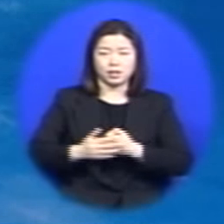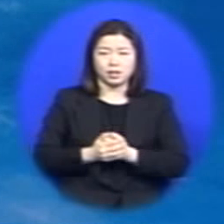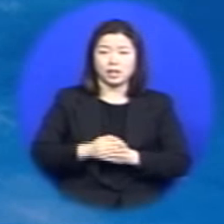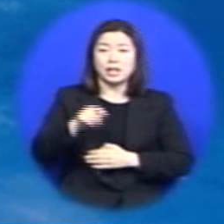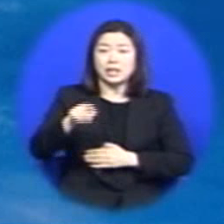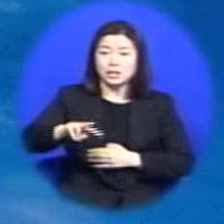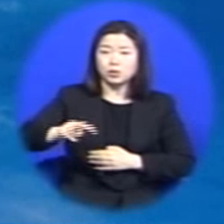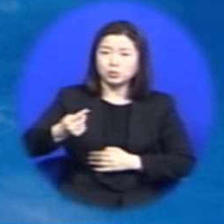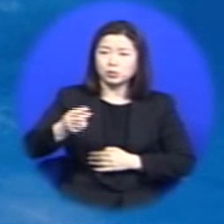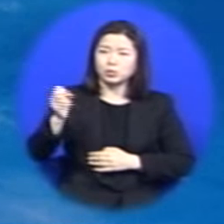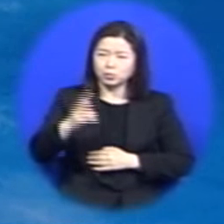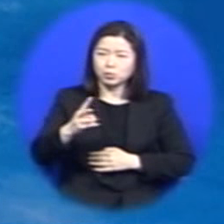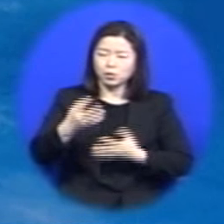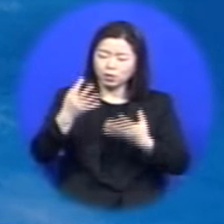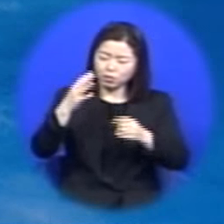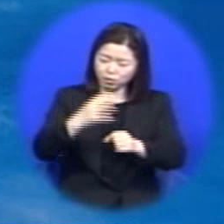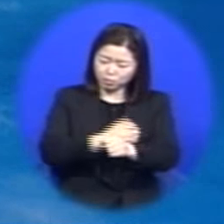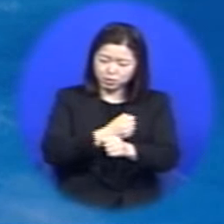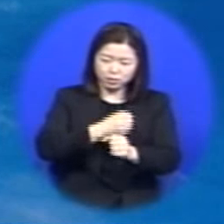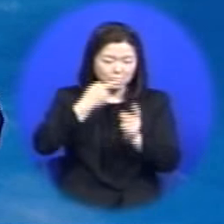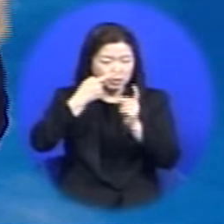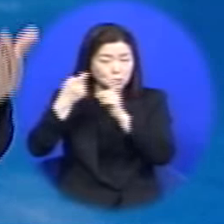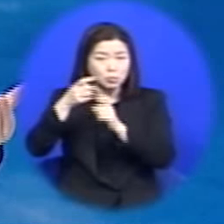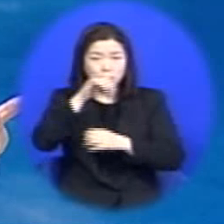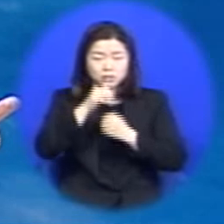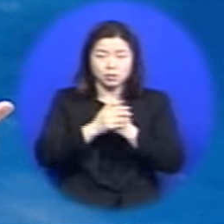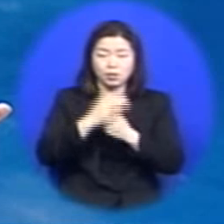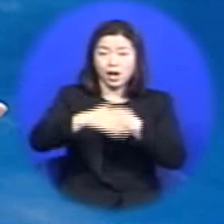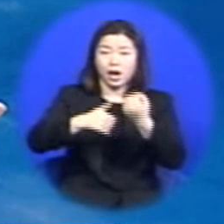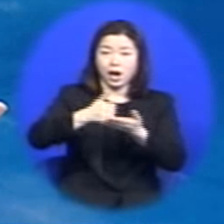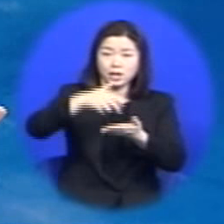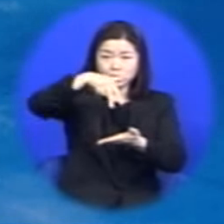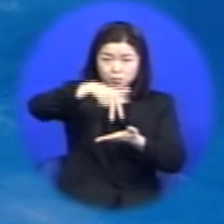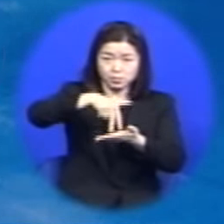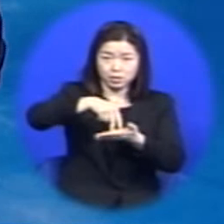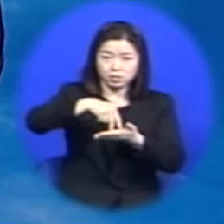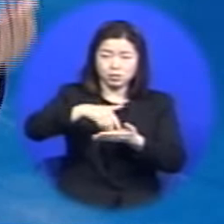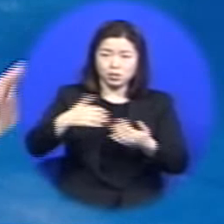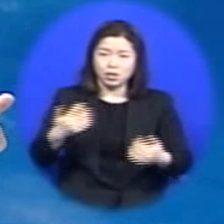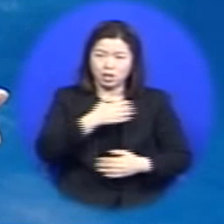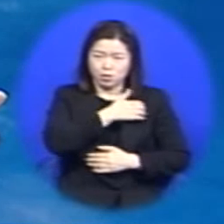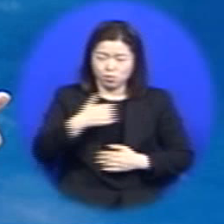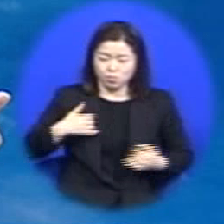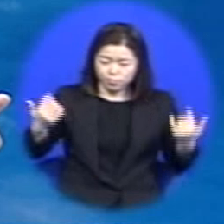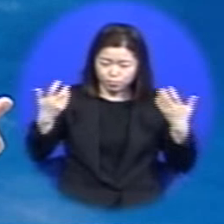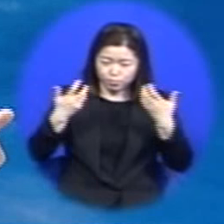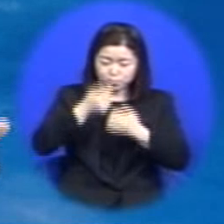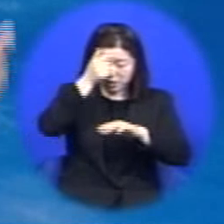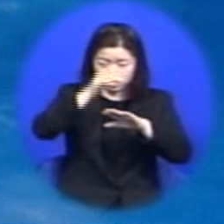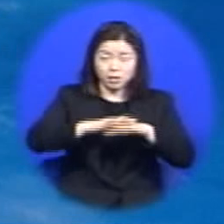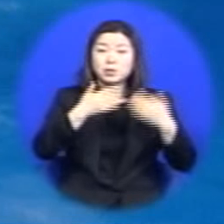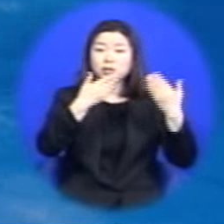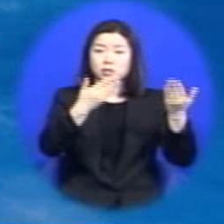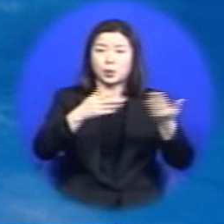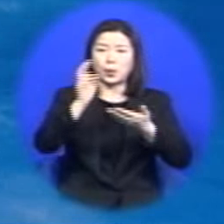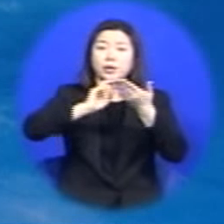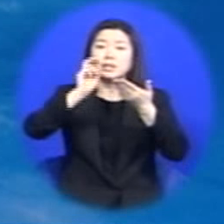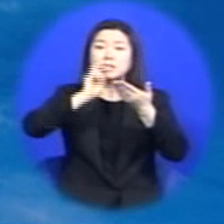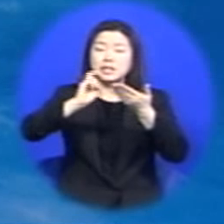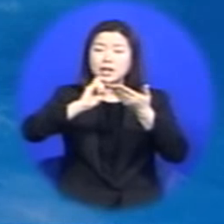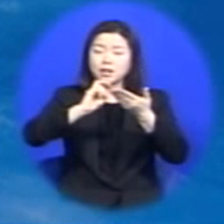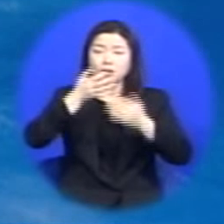이것도 또 엄청난 미혹이에요. 여러분, 하나님의 입장에서 충만하게 예배드리자고 찬양을 부르면서